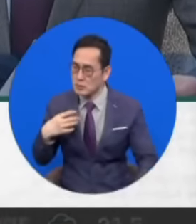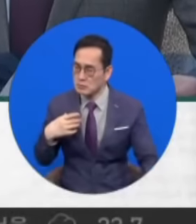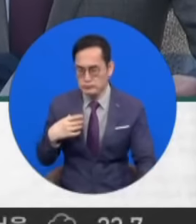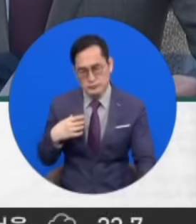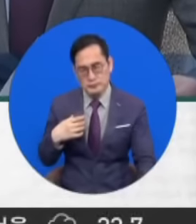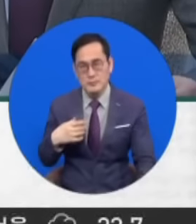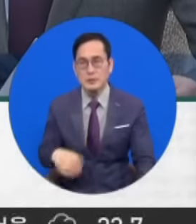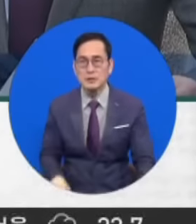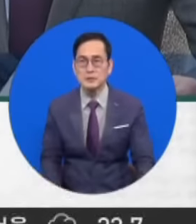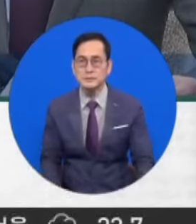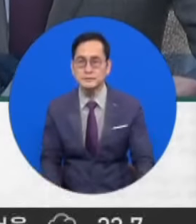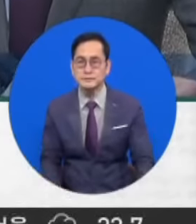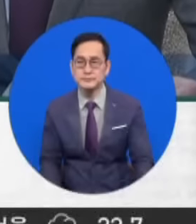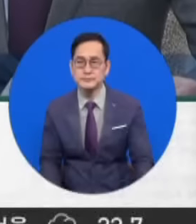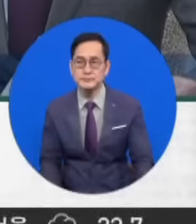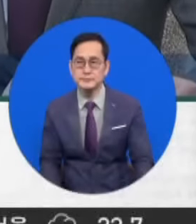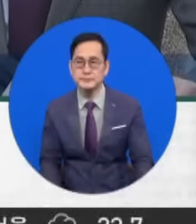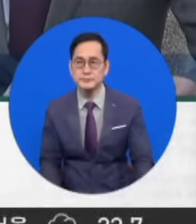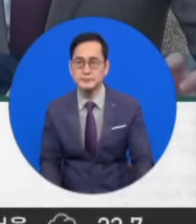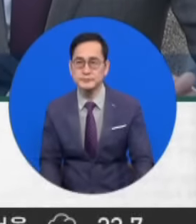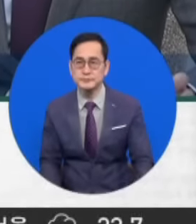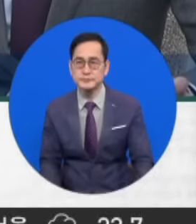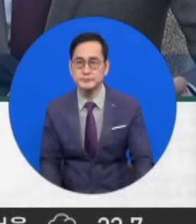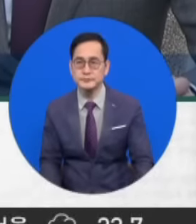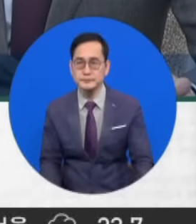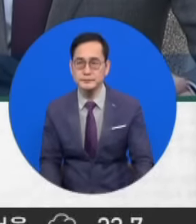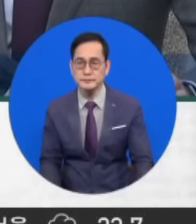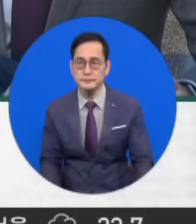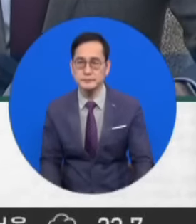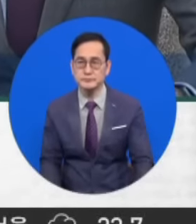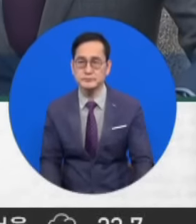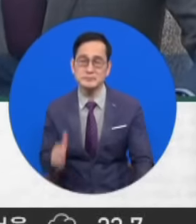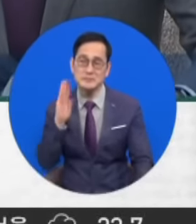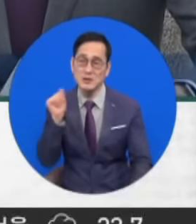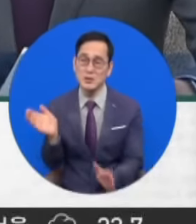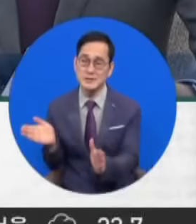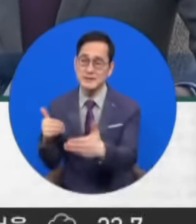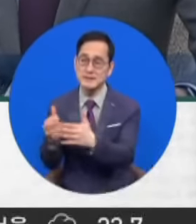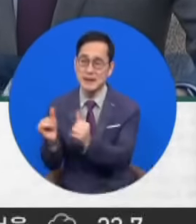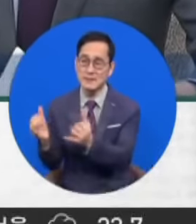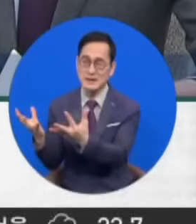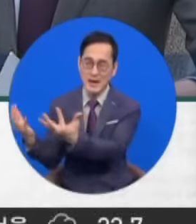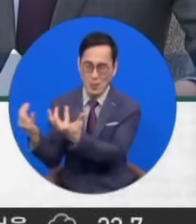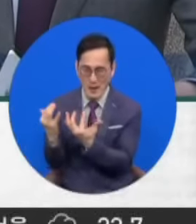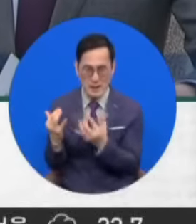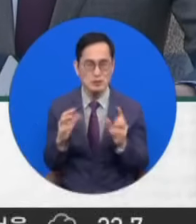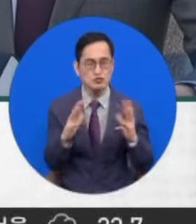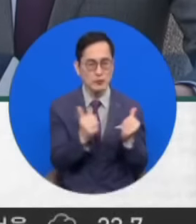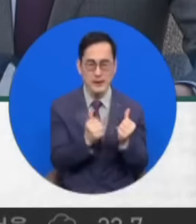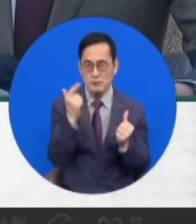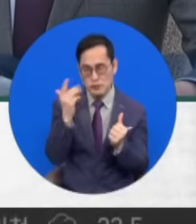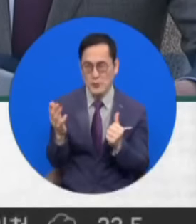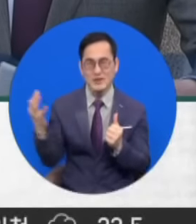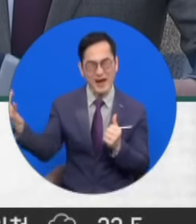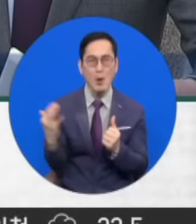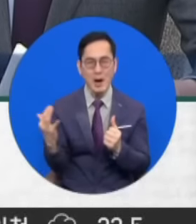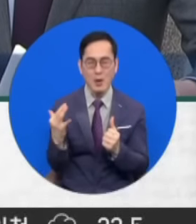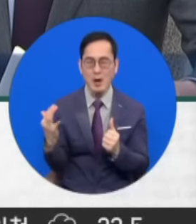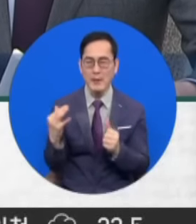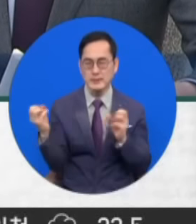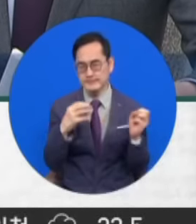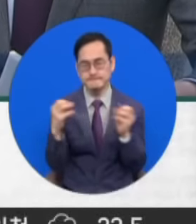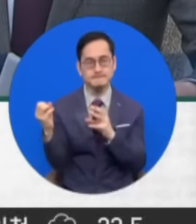하면서 굉장히 약간 전향적인 태도를 보였단 말이에요. 그러면서 약간은 뭔가 그리고 또 정무장관직도 신설한다 그래서 대통령실에서